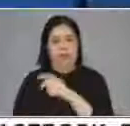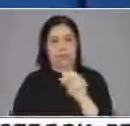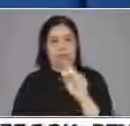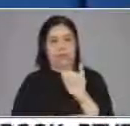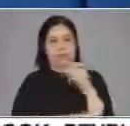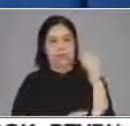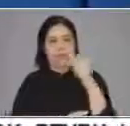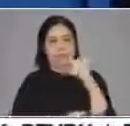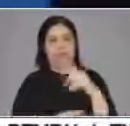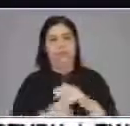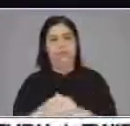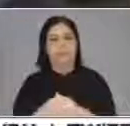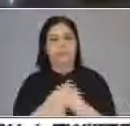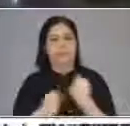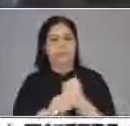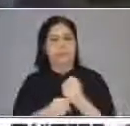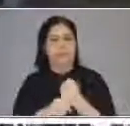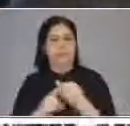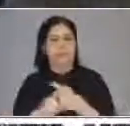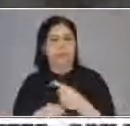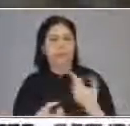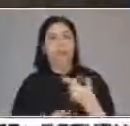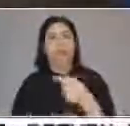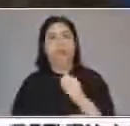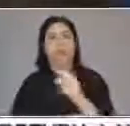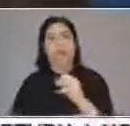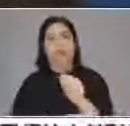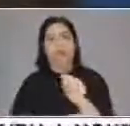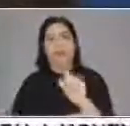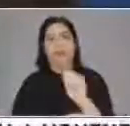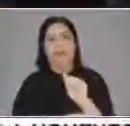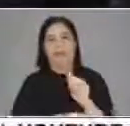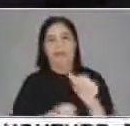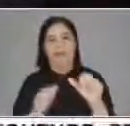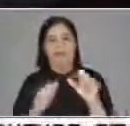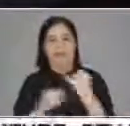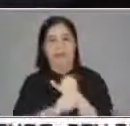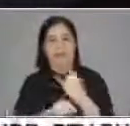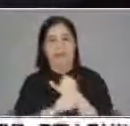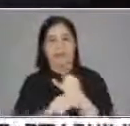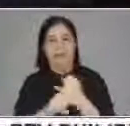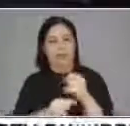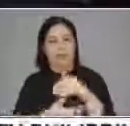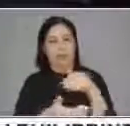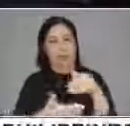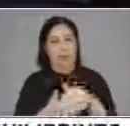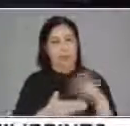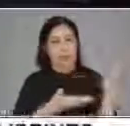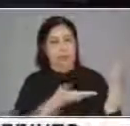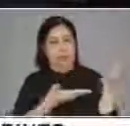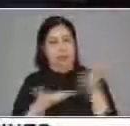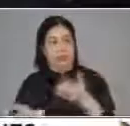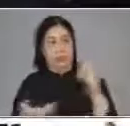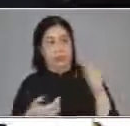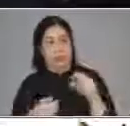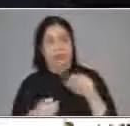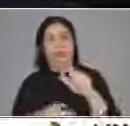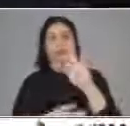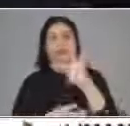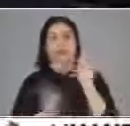vaccines ay mapapalakas pa ang relasyon sa pagitan ng Pilipinas at Russia. We are in this